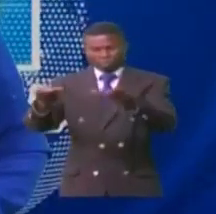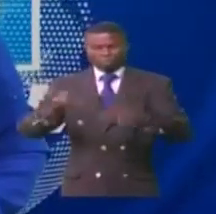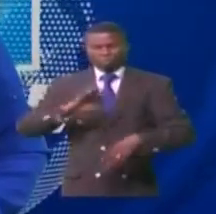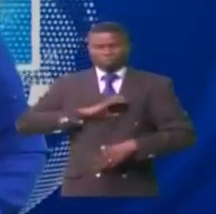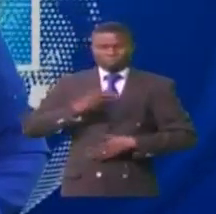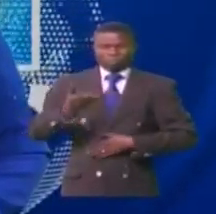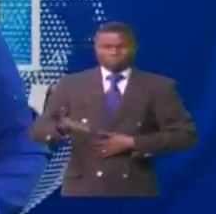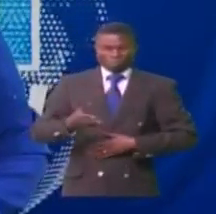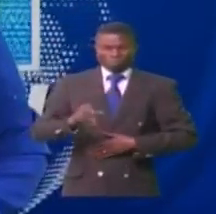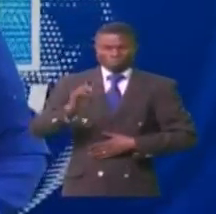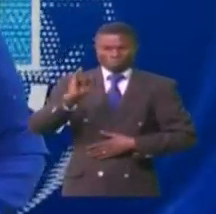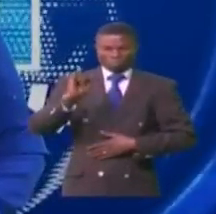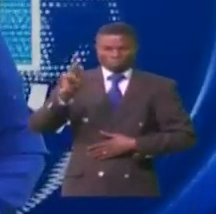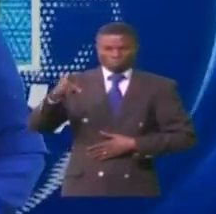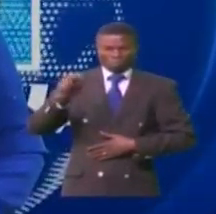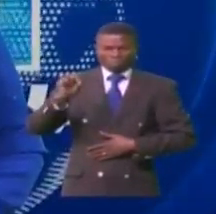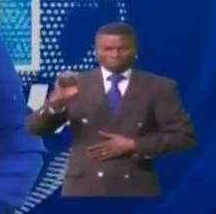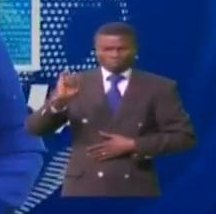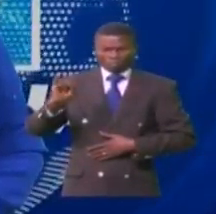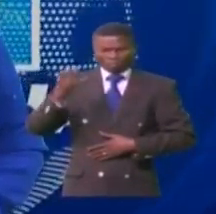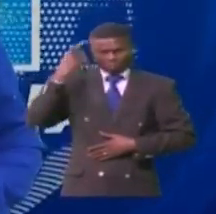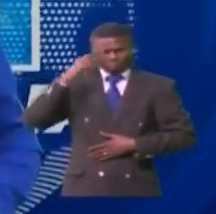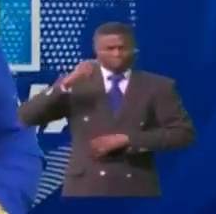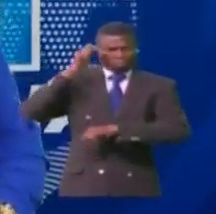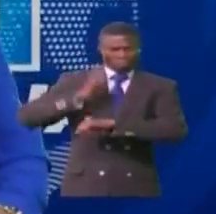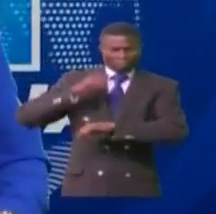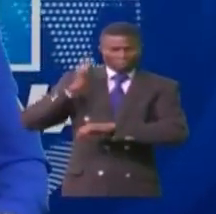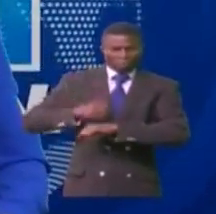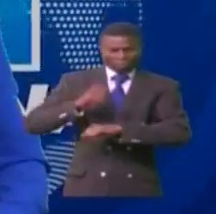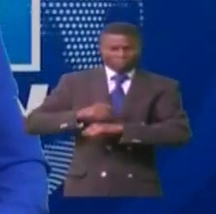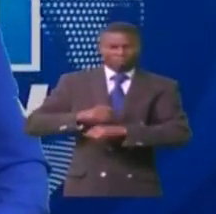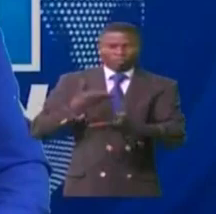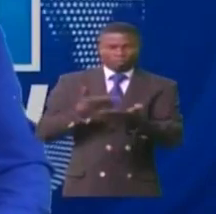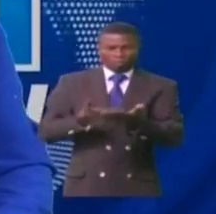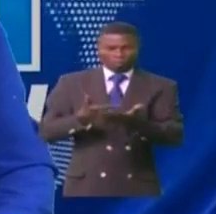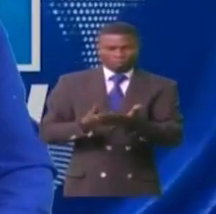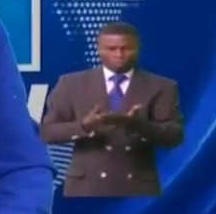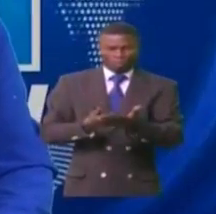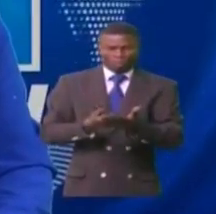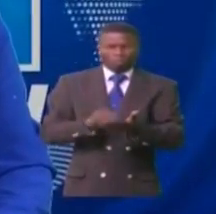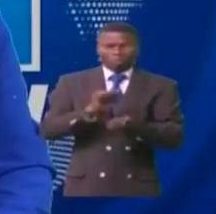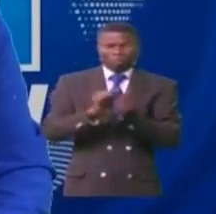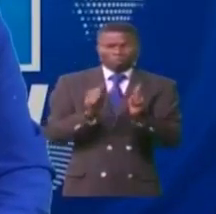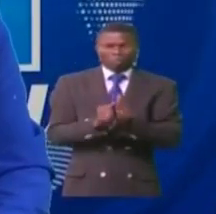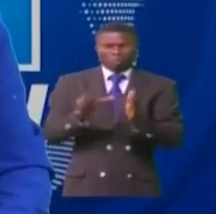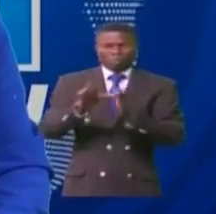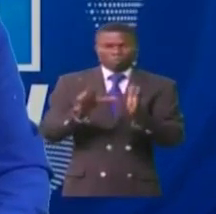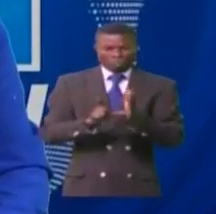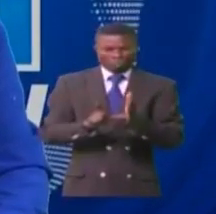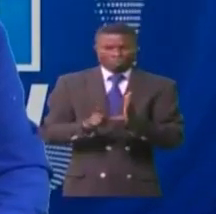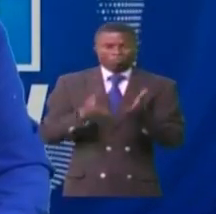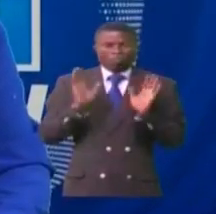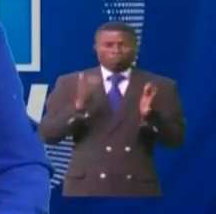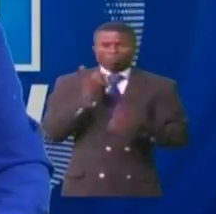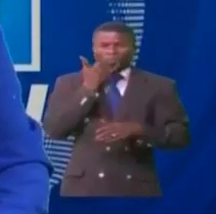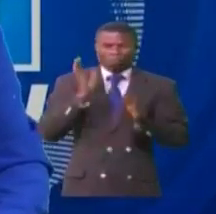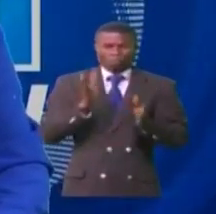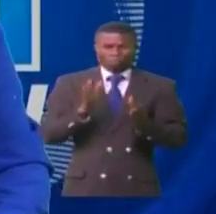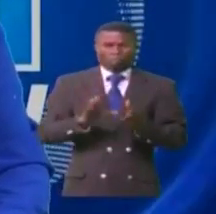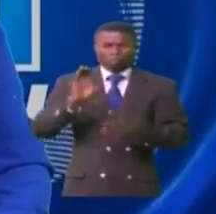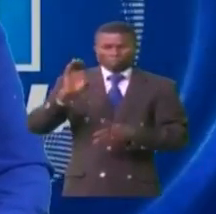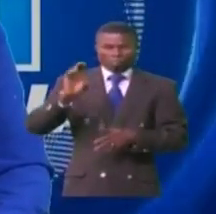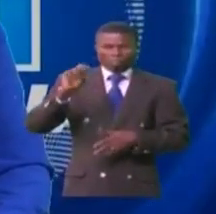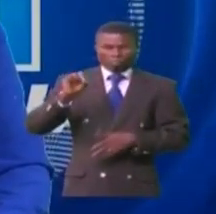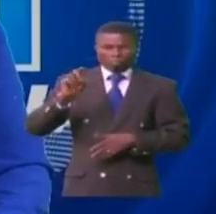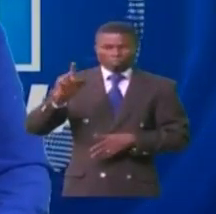police UPI-HP pour être déférés devant la justice en procédure autres deux flagrances. La